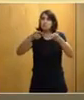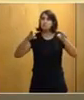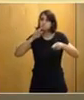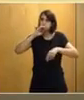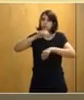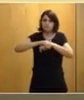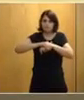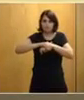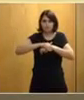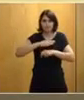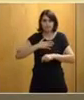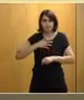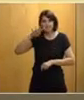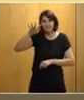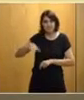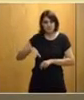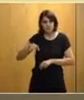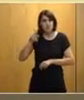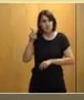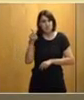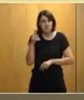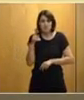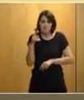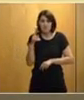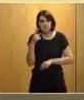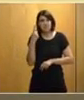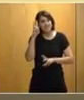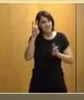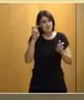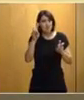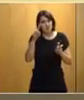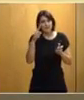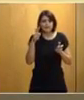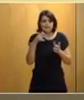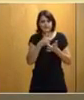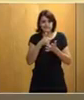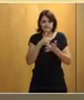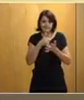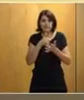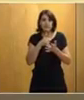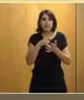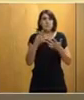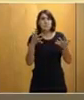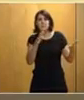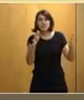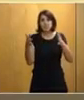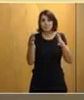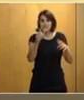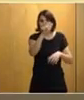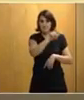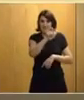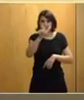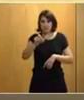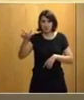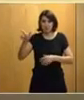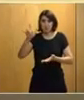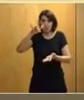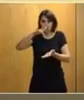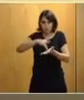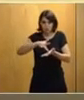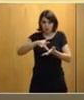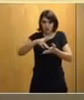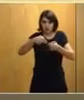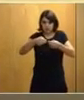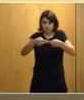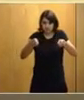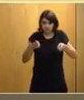país, continuem tenint una assignatura pendent. Sabem que aproximadament un 40% de les persones que